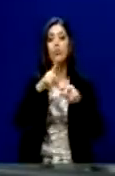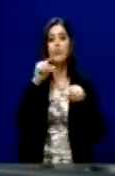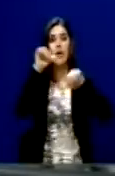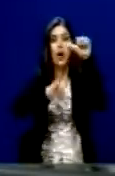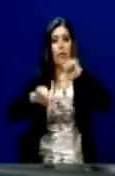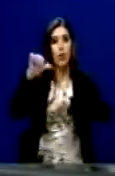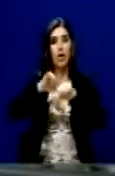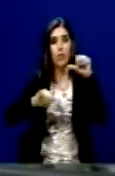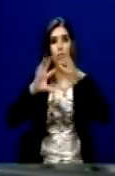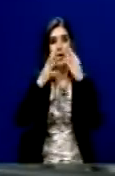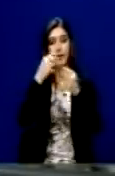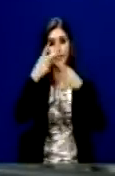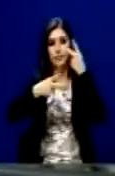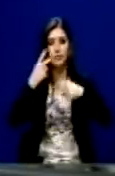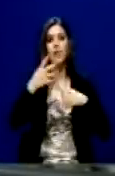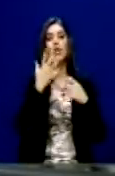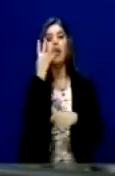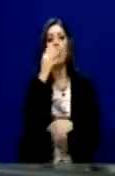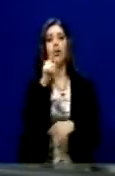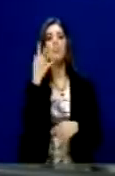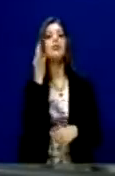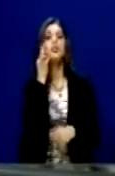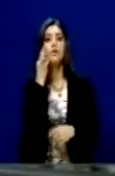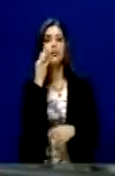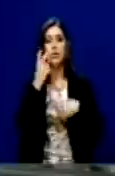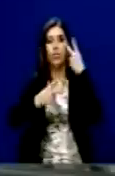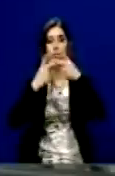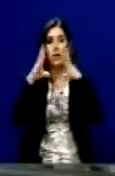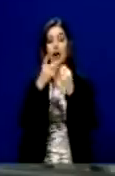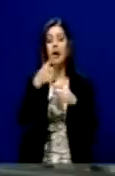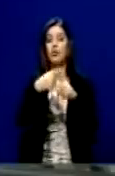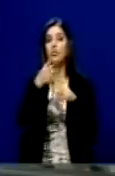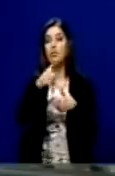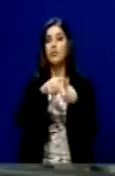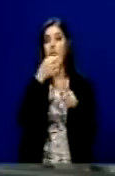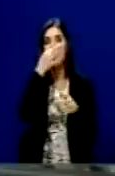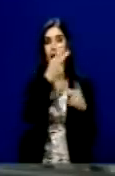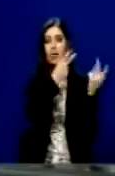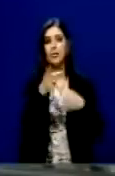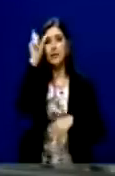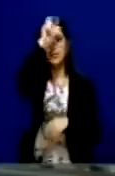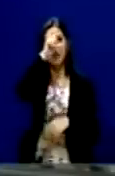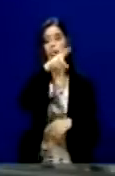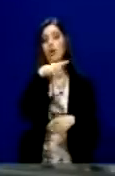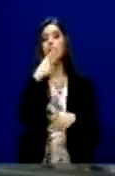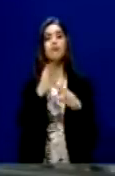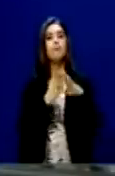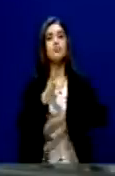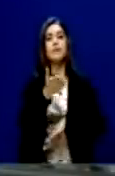laboratorike dhe kjo procedurë mund të zgjasë 4 deri në 5 ditë. Si duket, farat që kanë hyrë nga Serbia nuk kanë